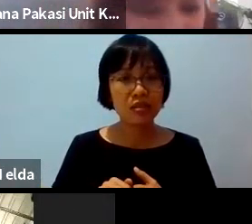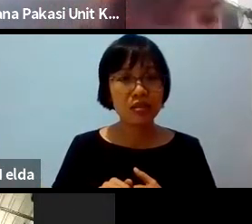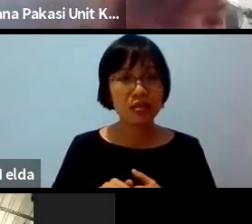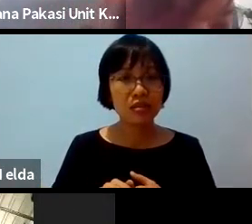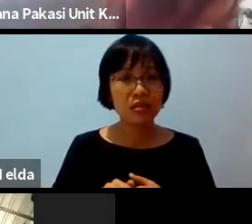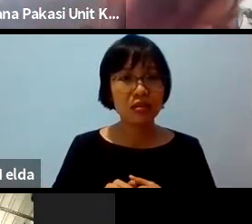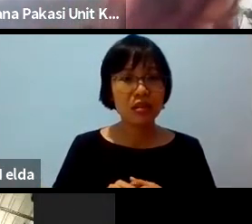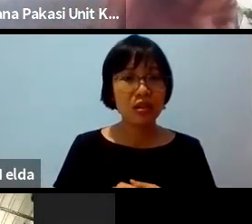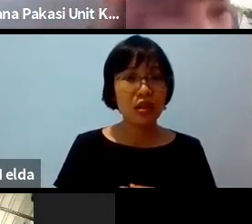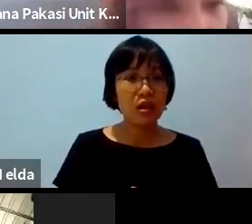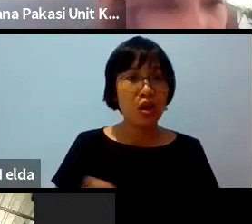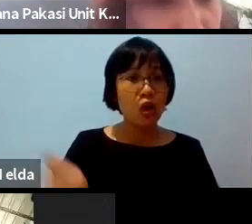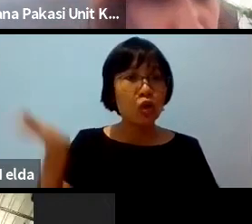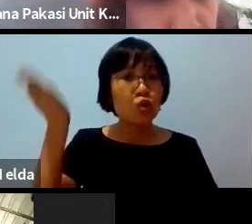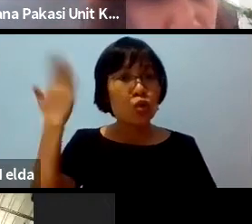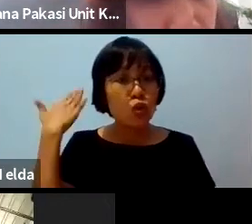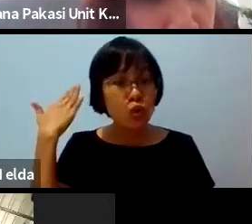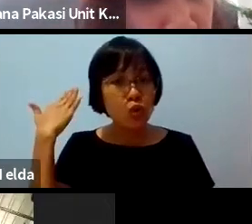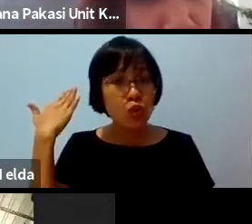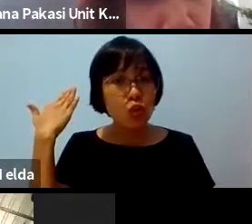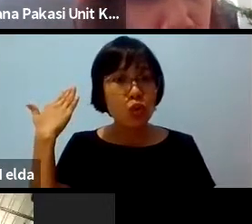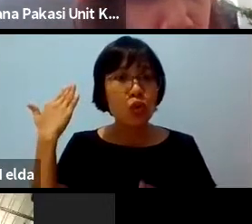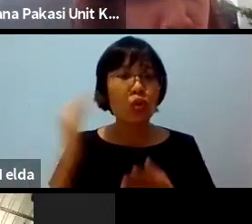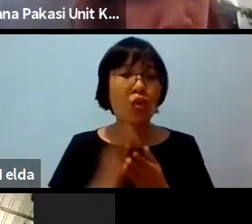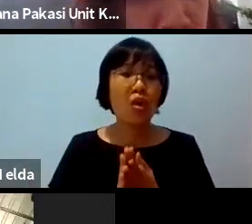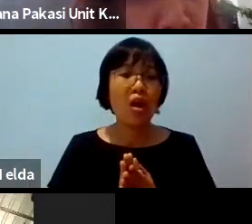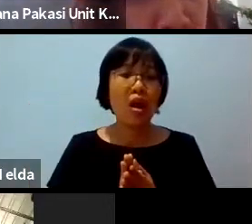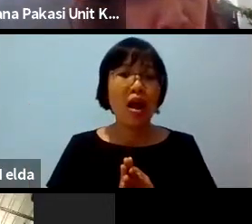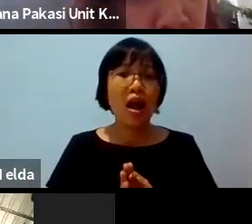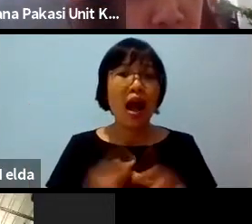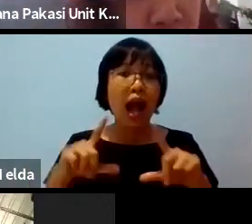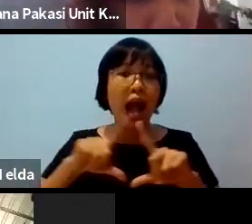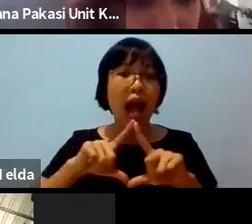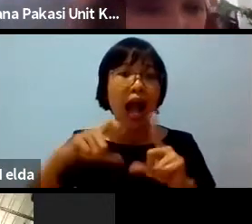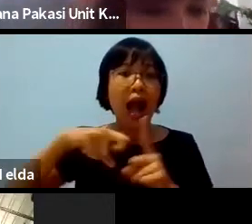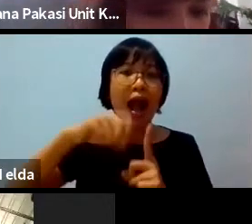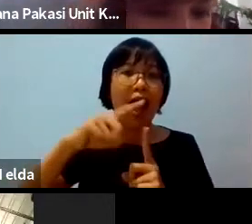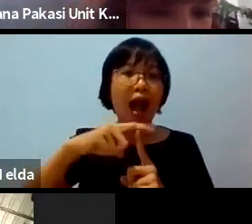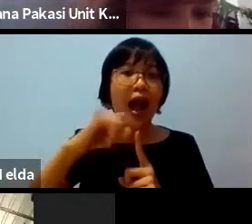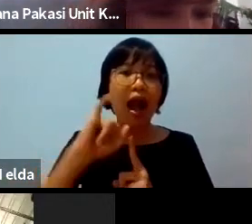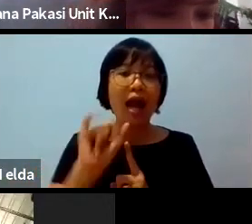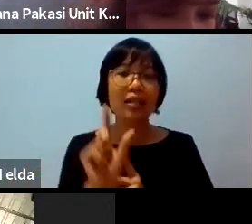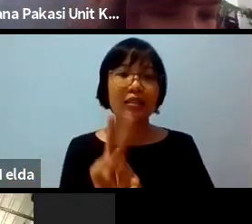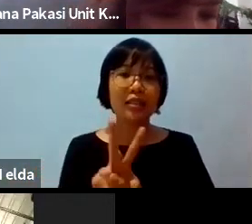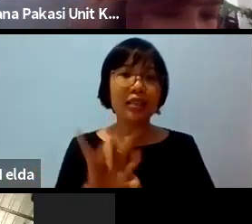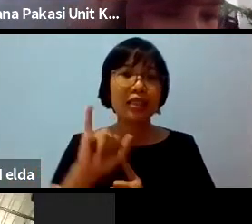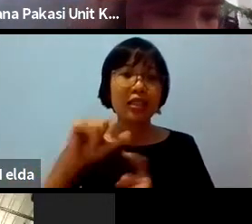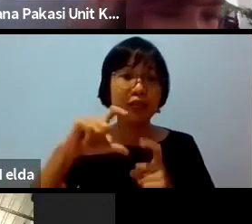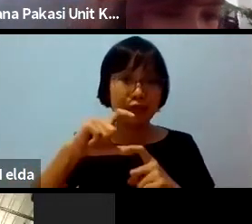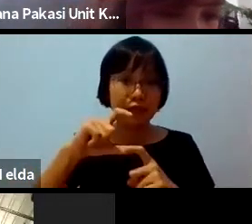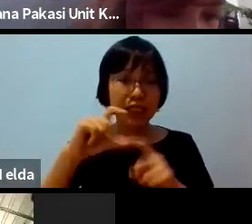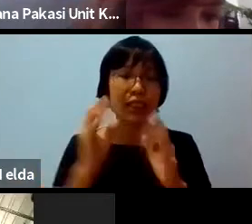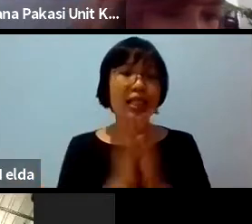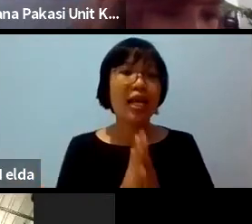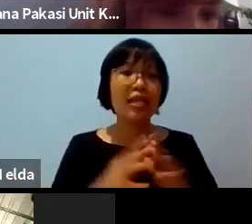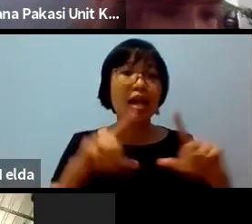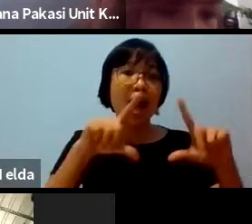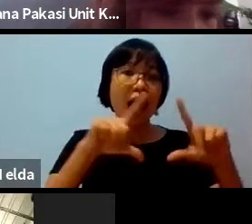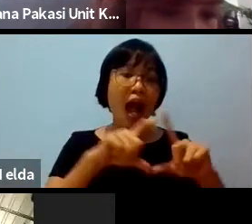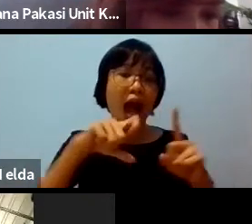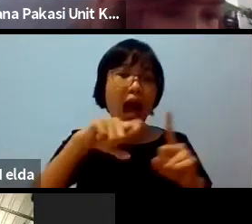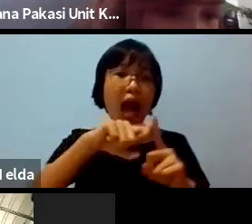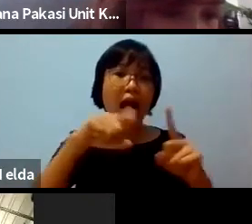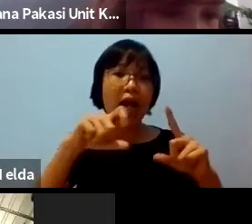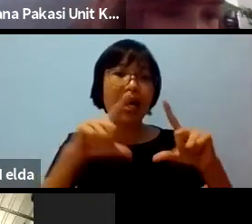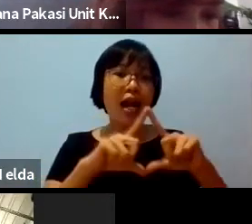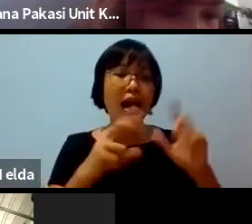dulu sangat akrab antara aktivis dan akademisi, ini lambat laun terputus, terpotong.